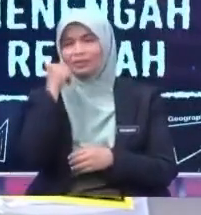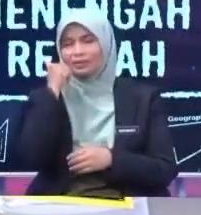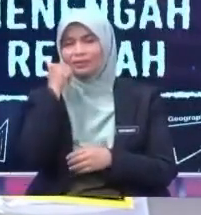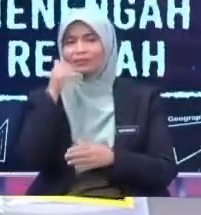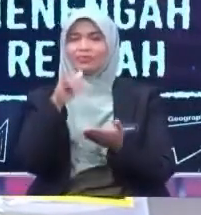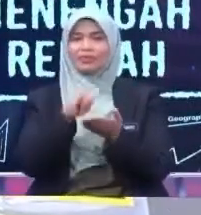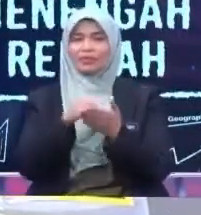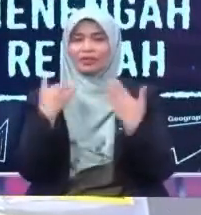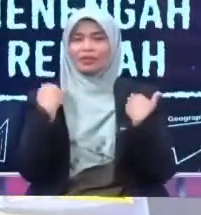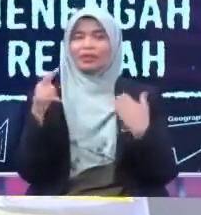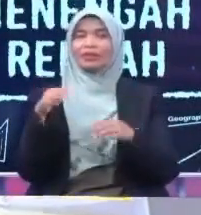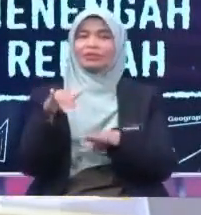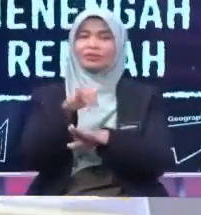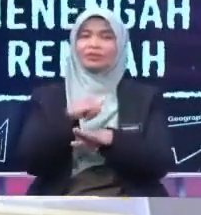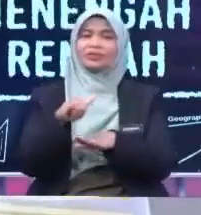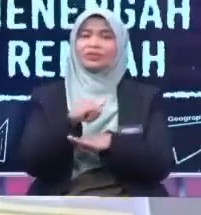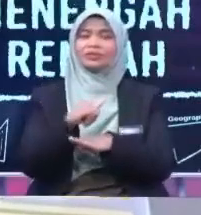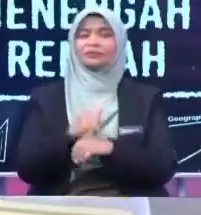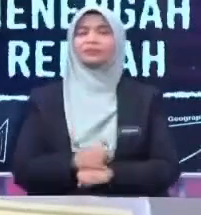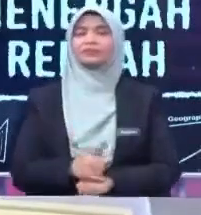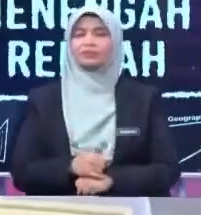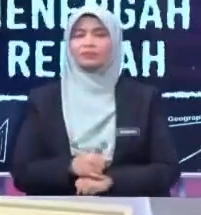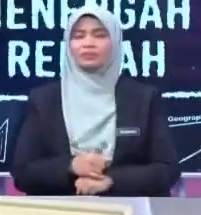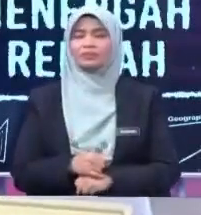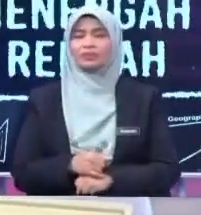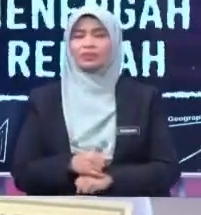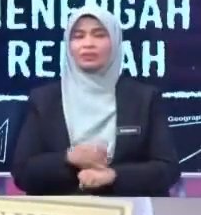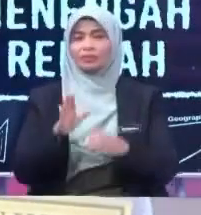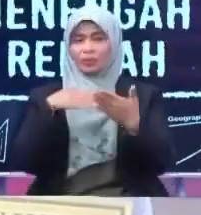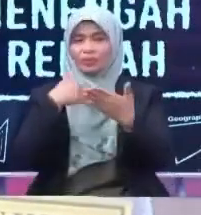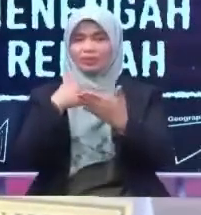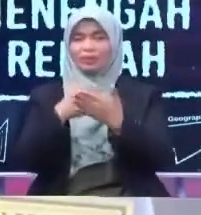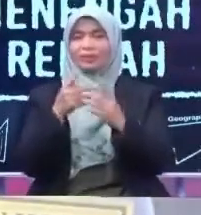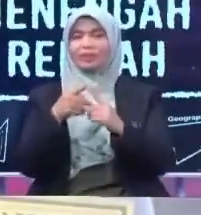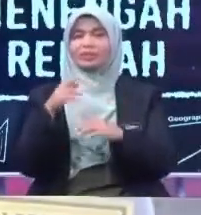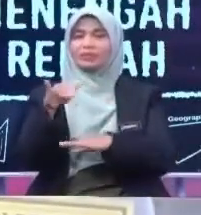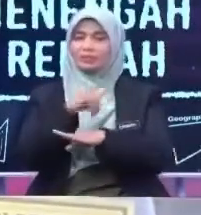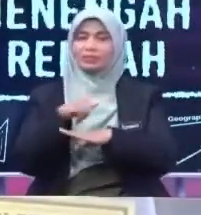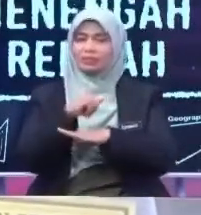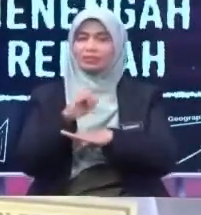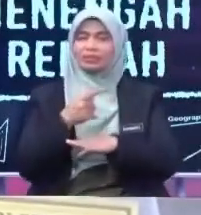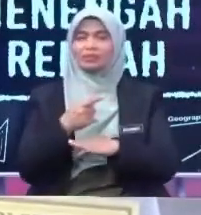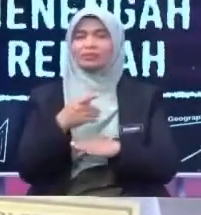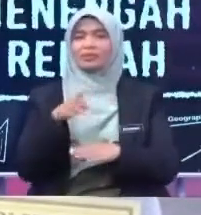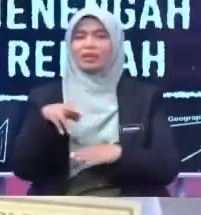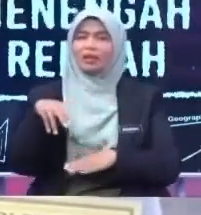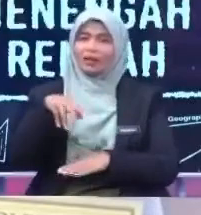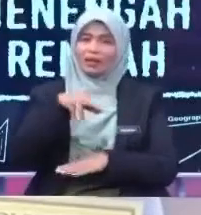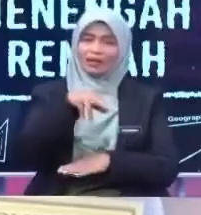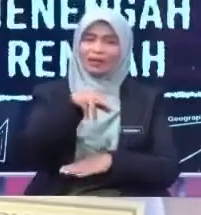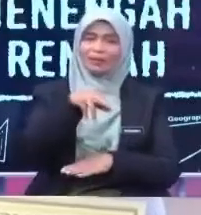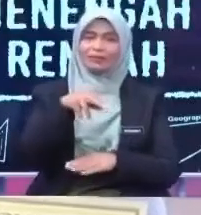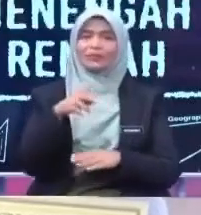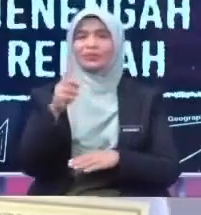syurga. Syurga, okay, betul. Baik. Jadi nak lalu, nak sampai kepada syurga tu, kita kena lalu apa tu, Aiman? Kita kena lalu di tengah-tengah